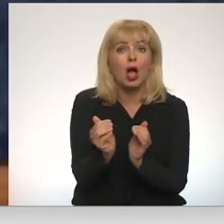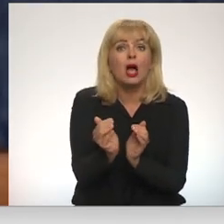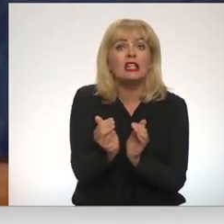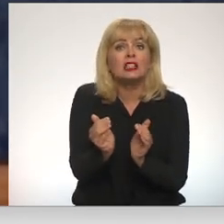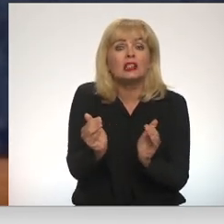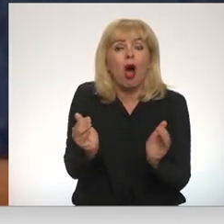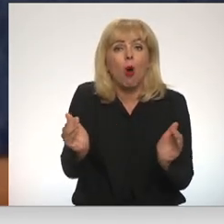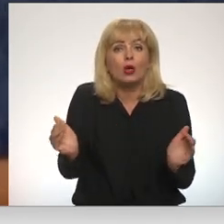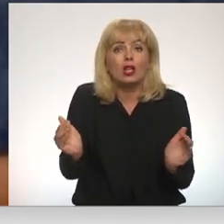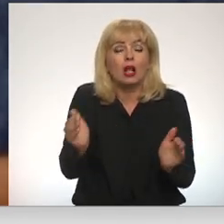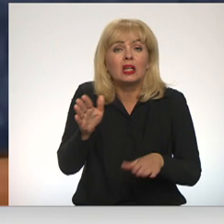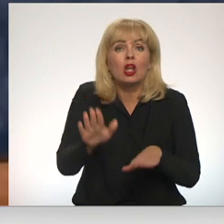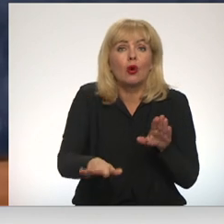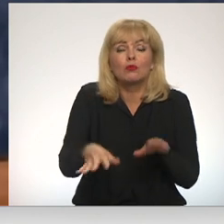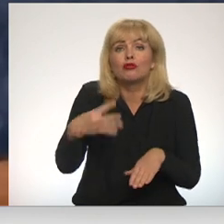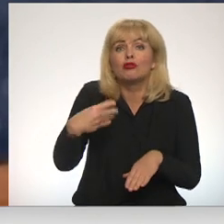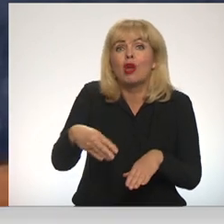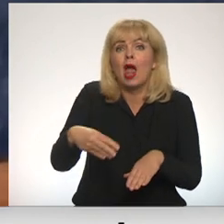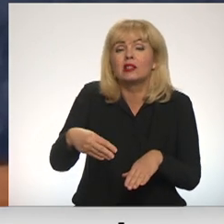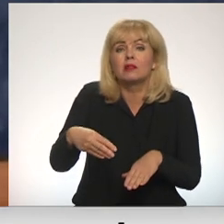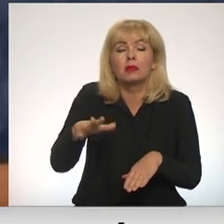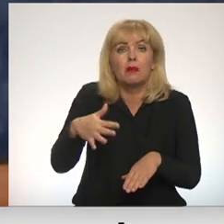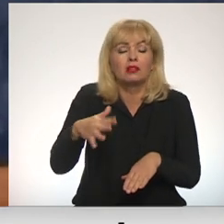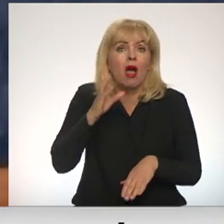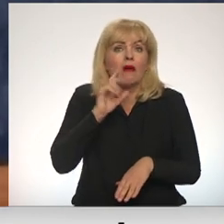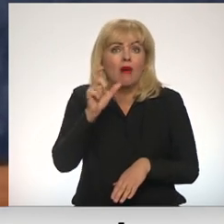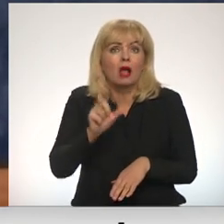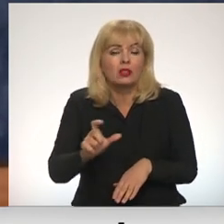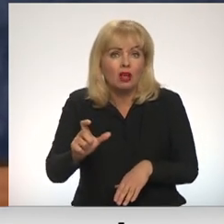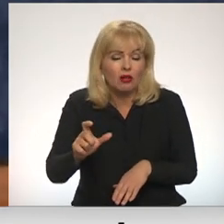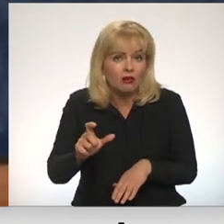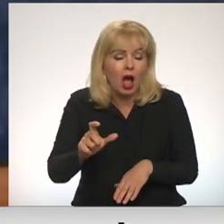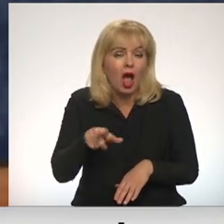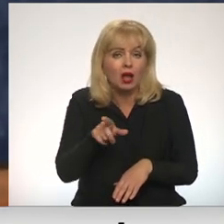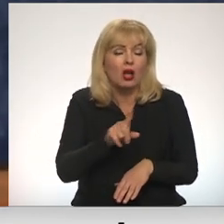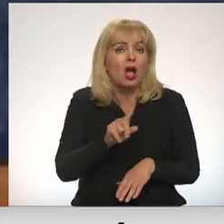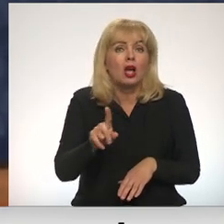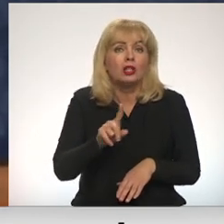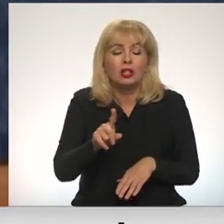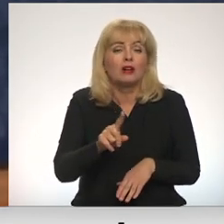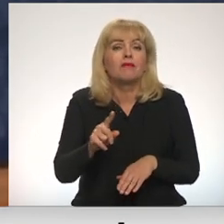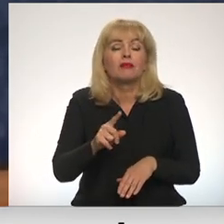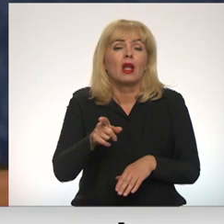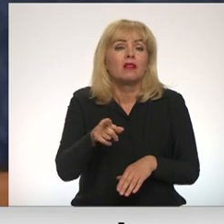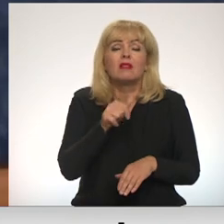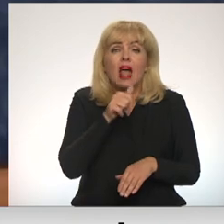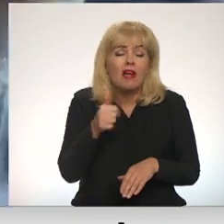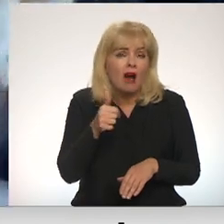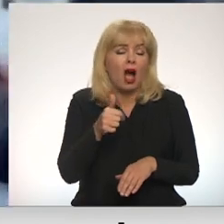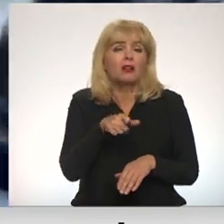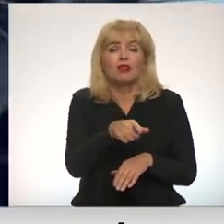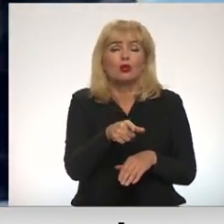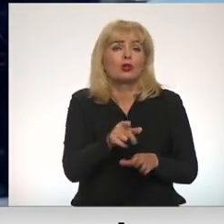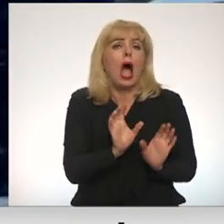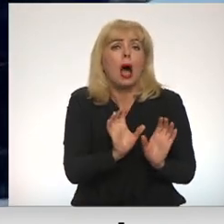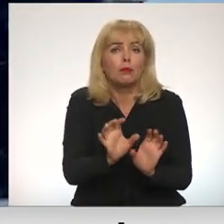sunīts izauga kilogramu 40-50, un tie vecie cilvēki gūs traumas no viņiem, jo vienkārši fiziski nespēja viņiem tikt galā. Ja